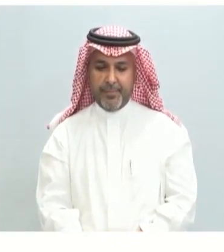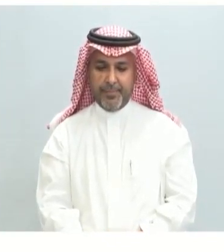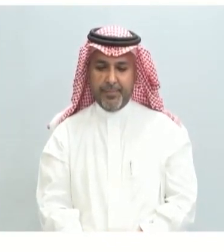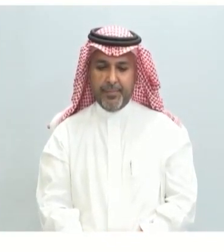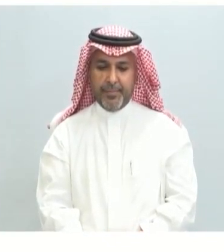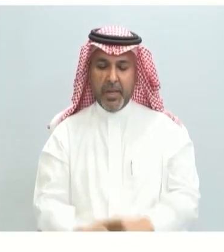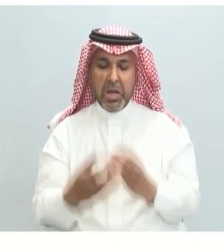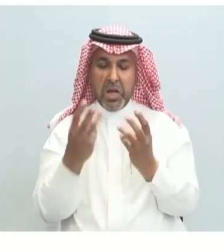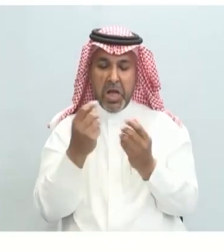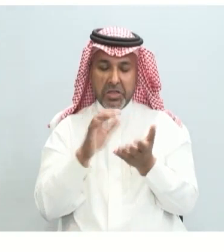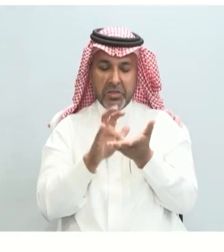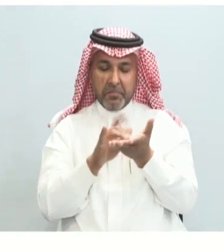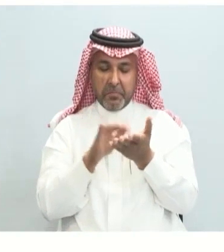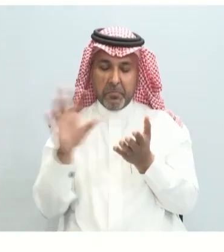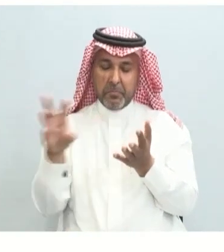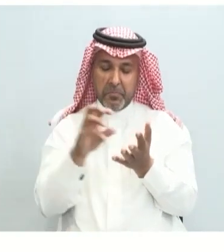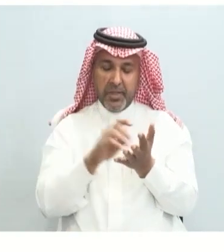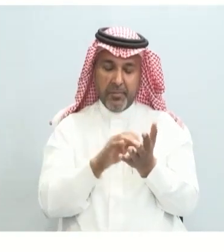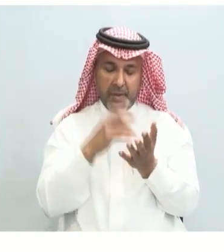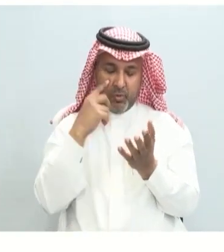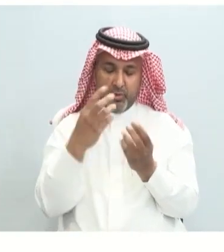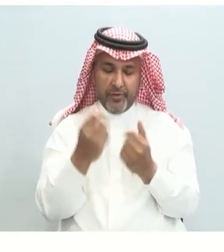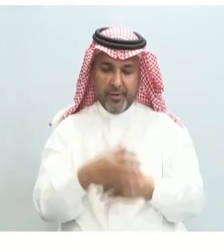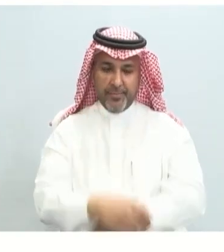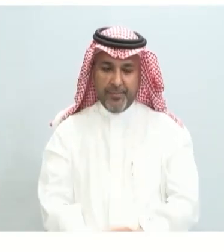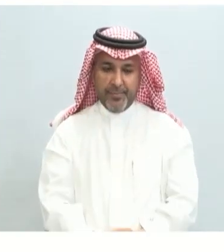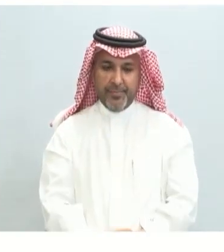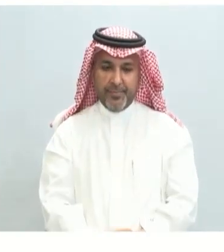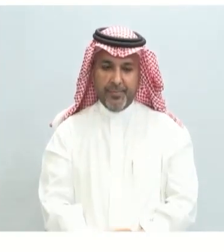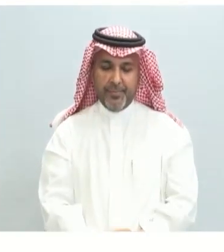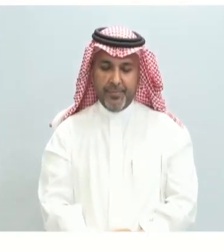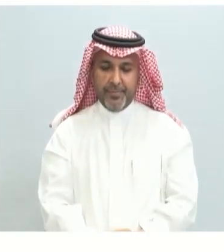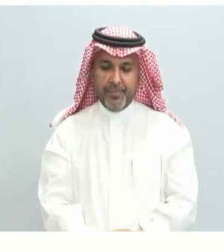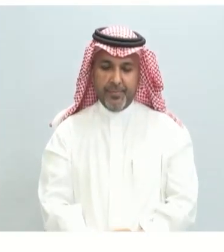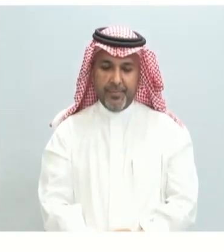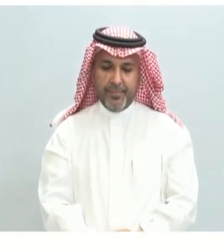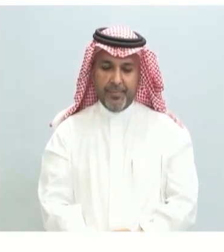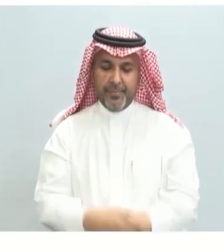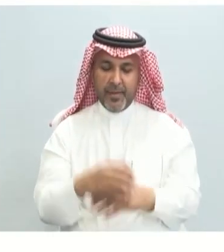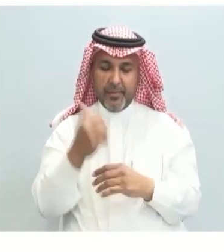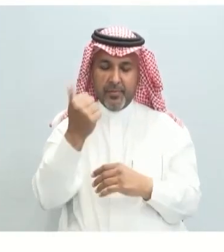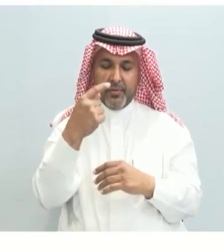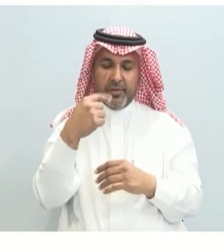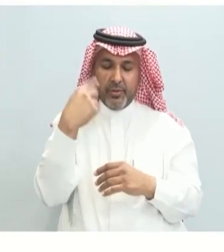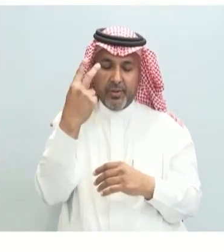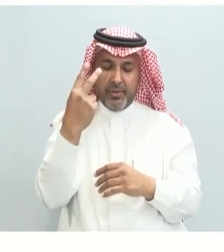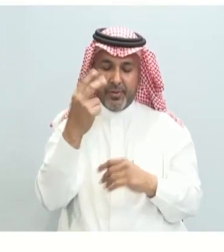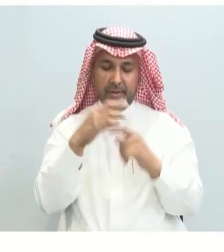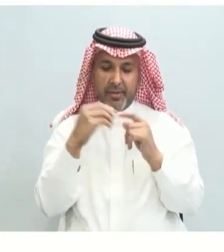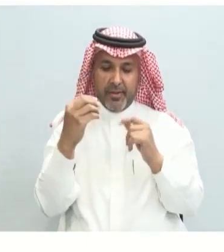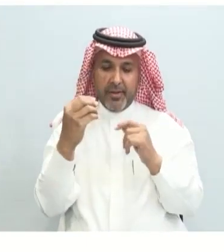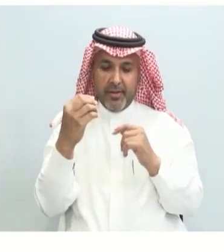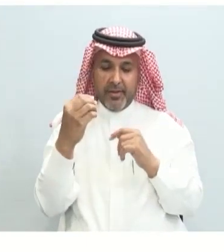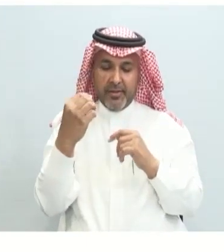باستخدام الاله الحاسبه مثل ه المسائل يعني نطر فيها للاله الحاسبه 16